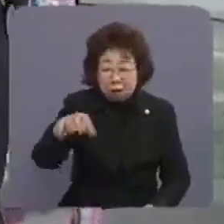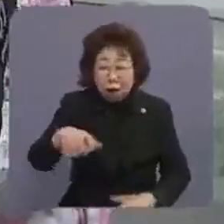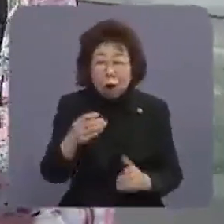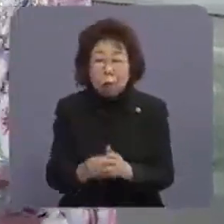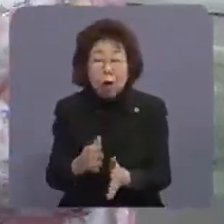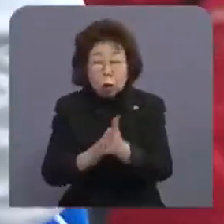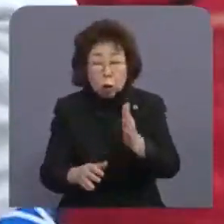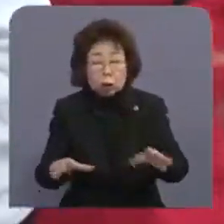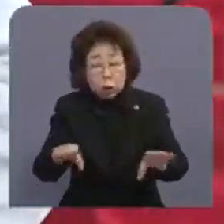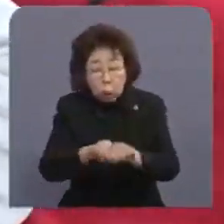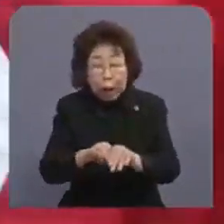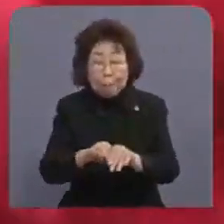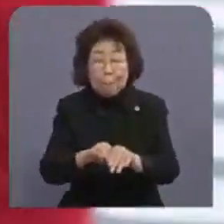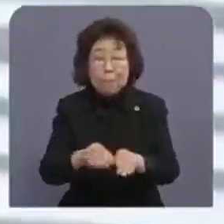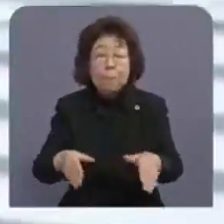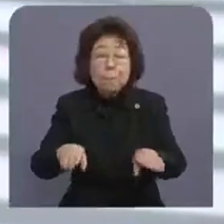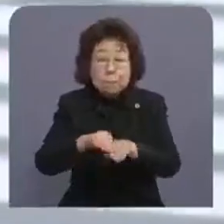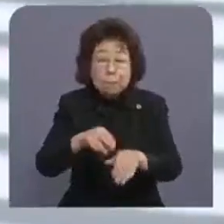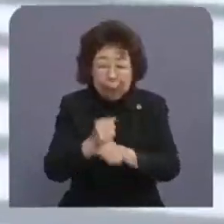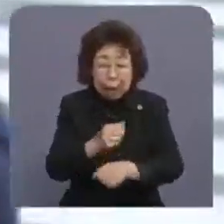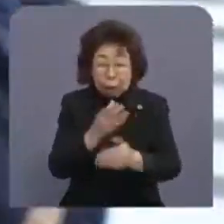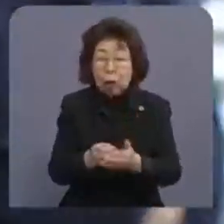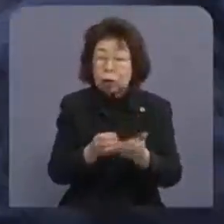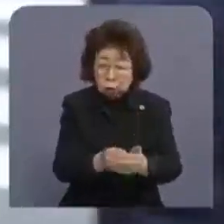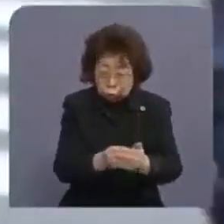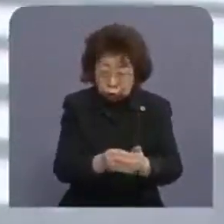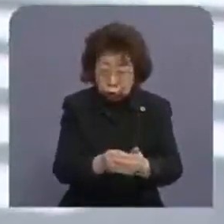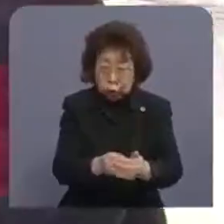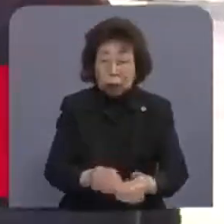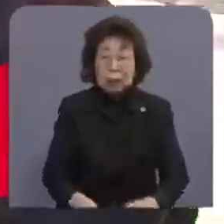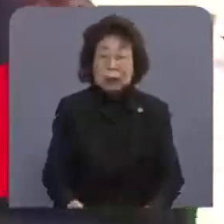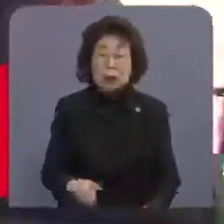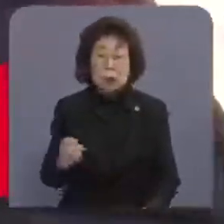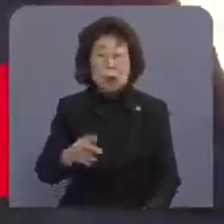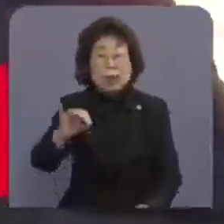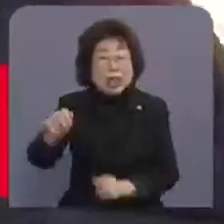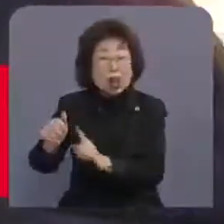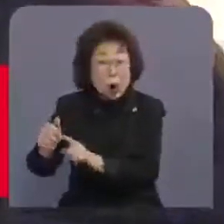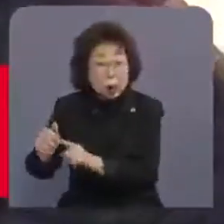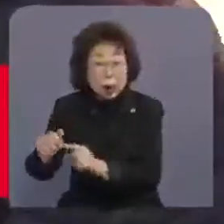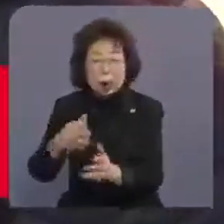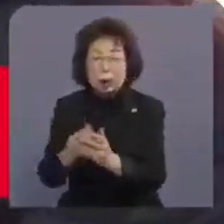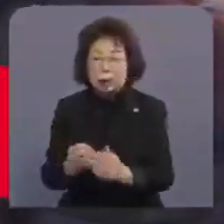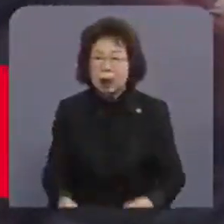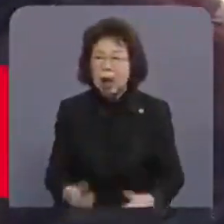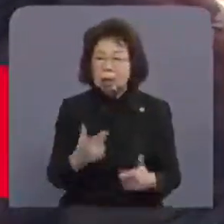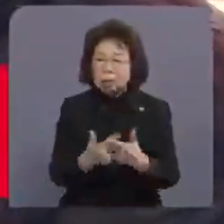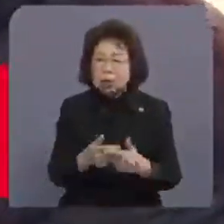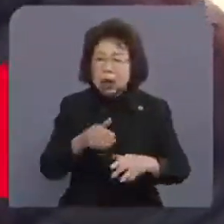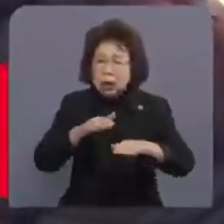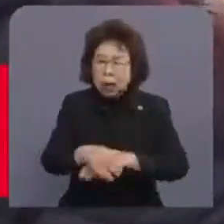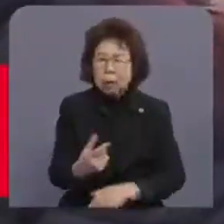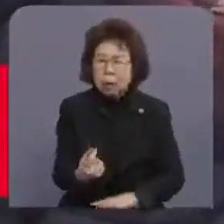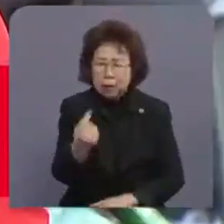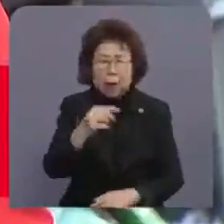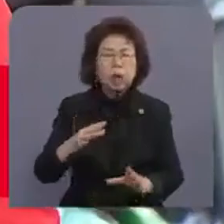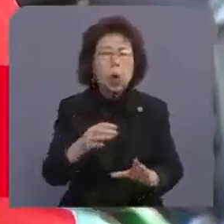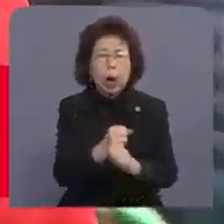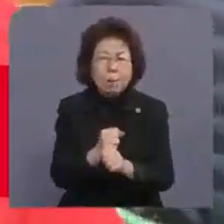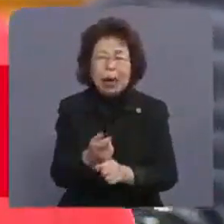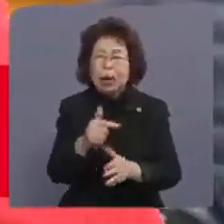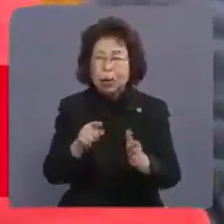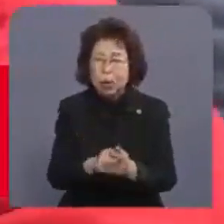도심 복합개발과 재정비 촉진지구 지정을, 이성권 후보는 부산형 신속 통합기획